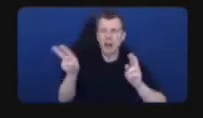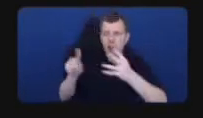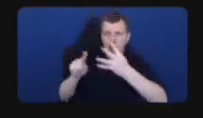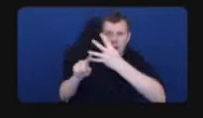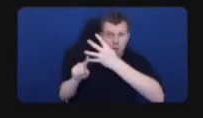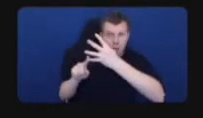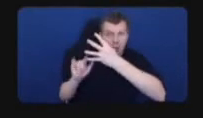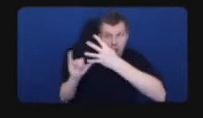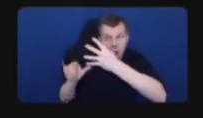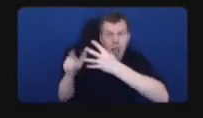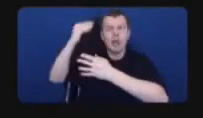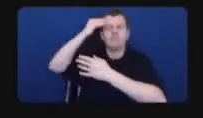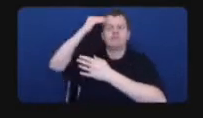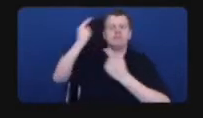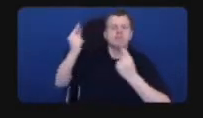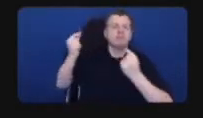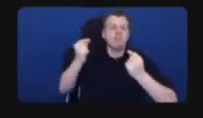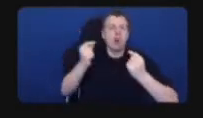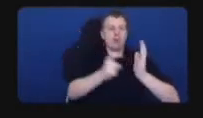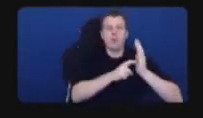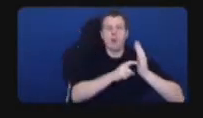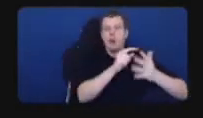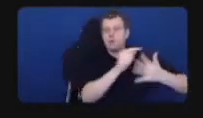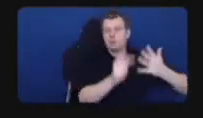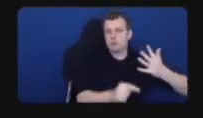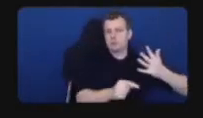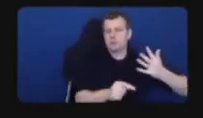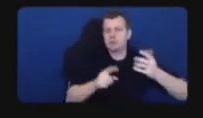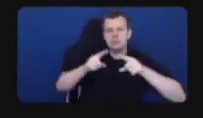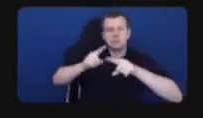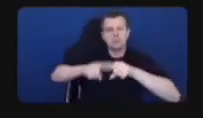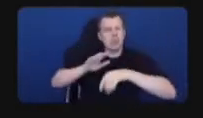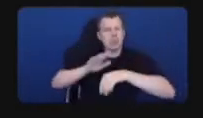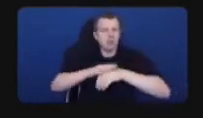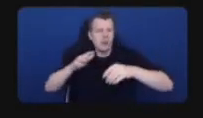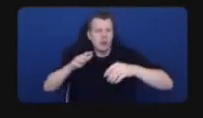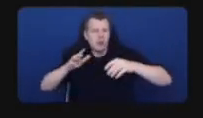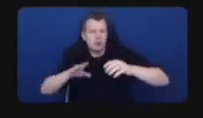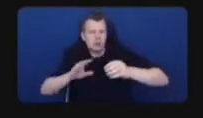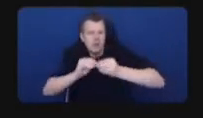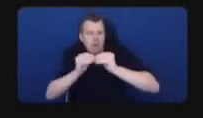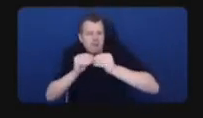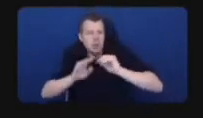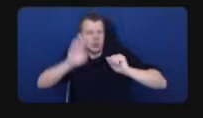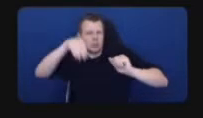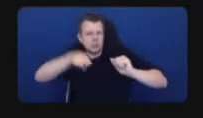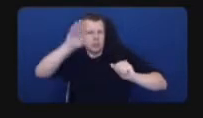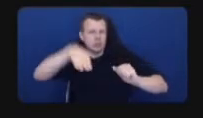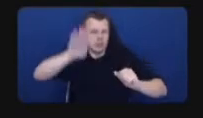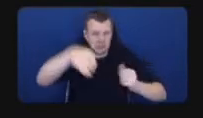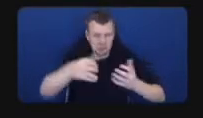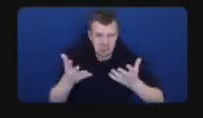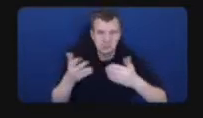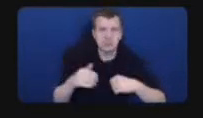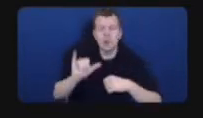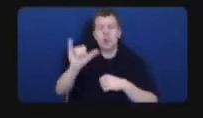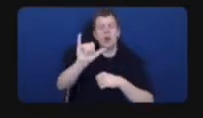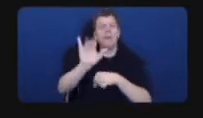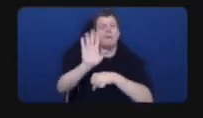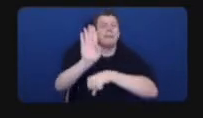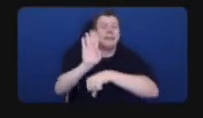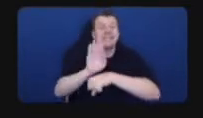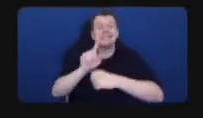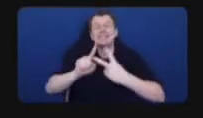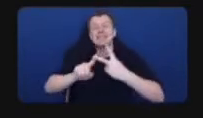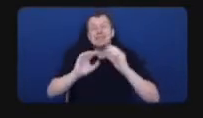为了出这些指标呢，就是能够让大家能够了解我们在疫情当中不同阶段呢知道的一些我们实施的一